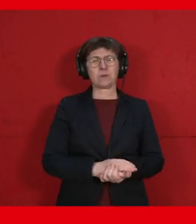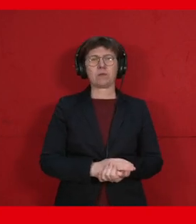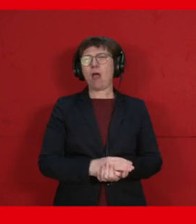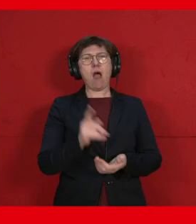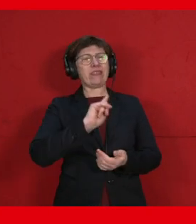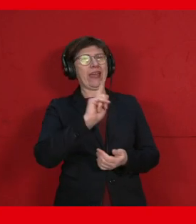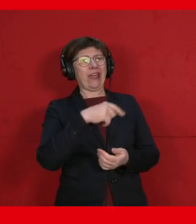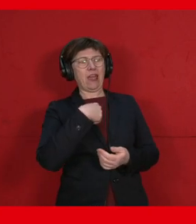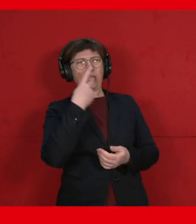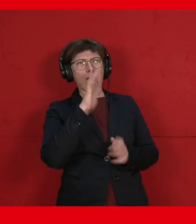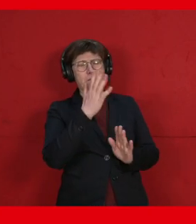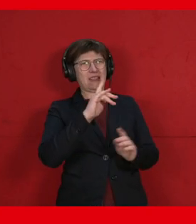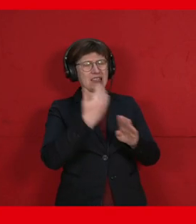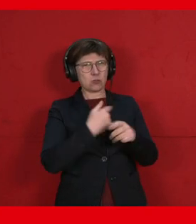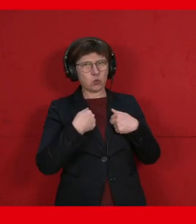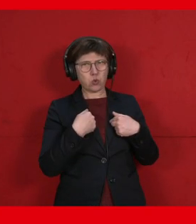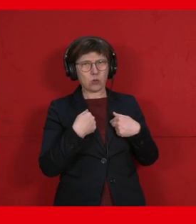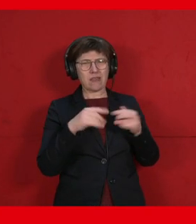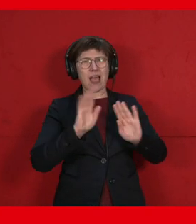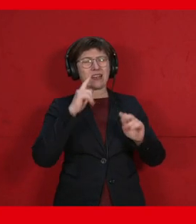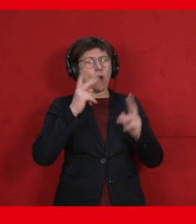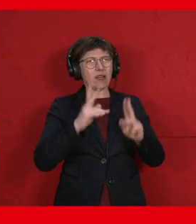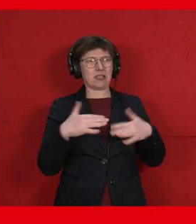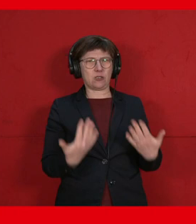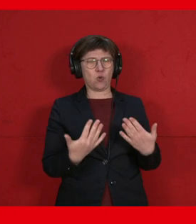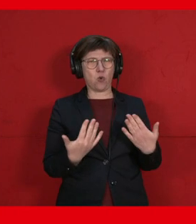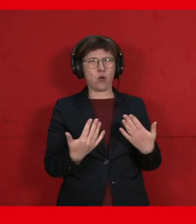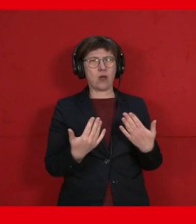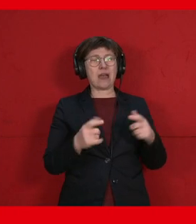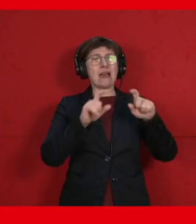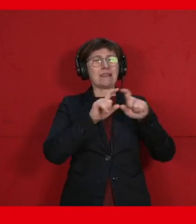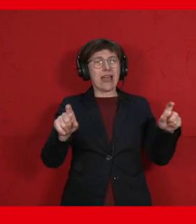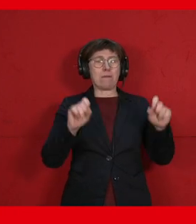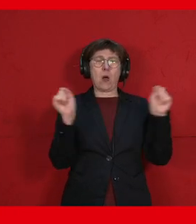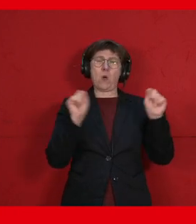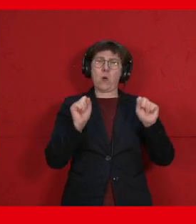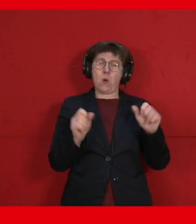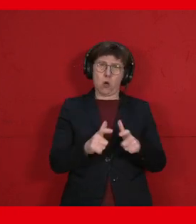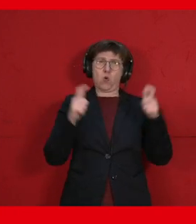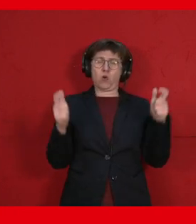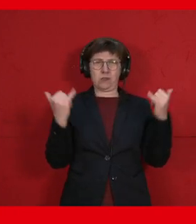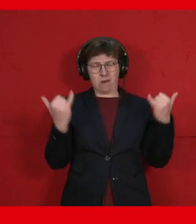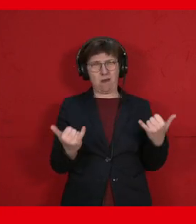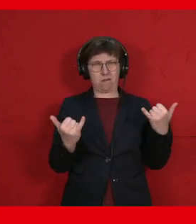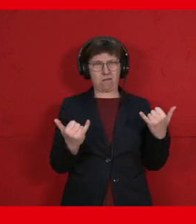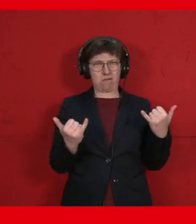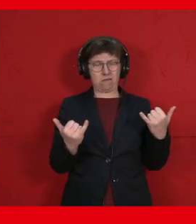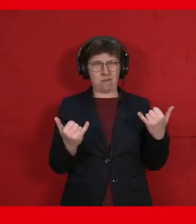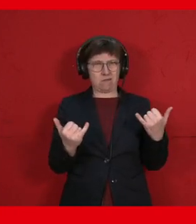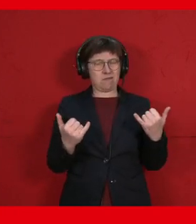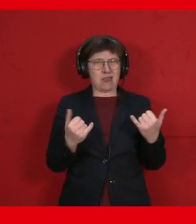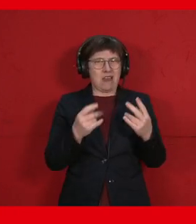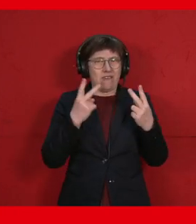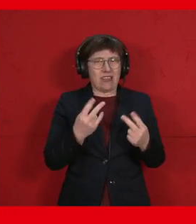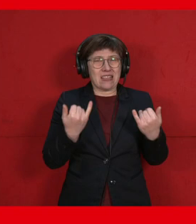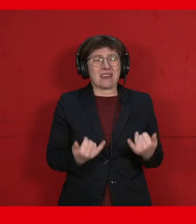Ach, ich schaue gar nicht skeptisch. Ich glaube, es ist genau richtig. Also die Hausaufgaben sind umfangreich. Und ich glaube, es ist wichtig,